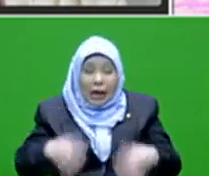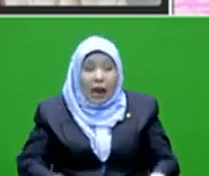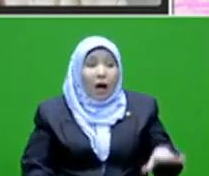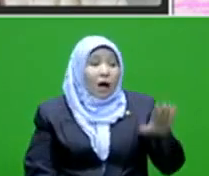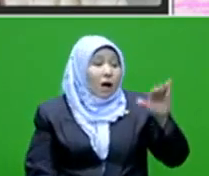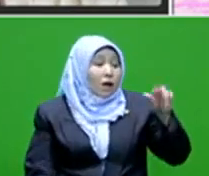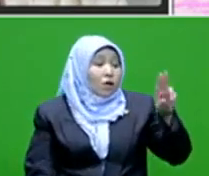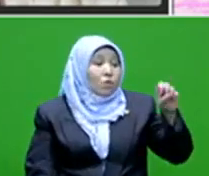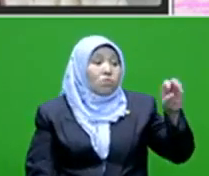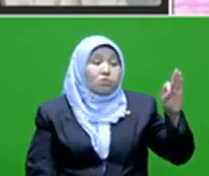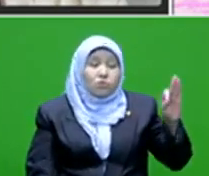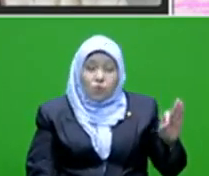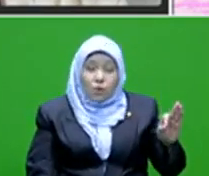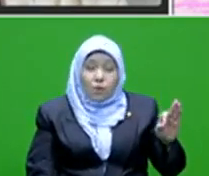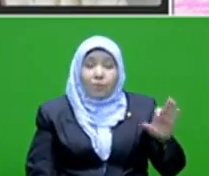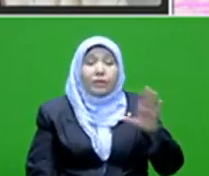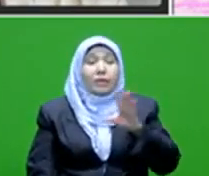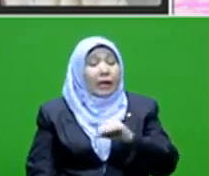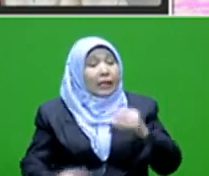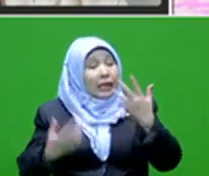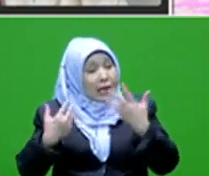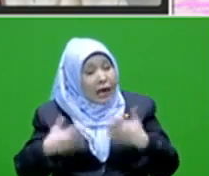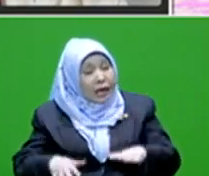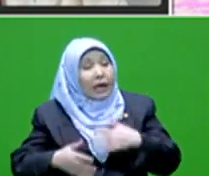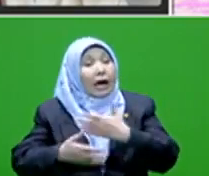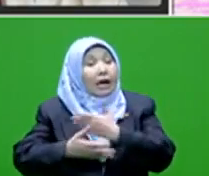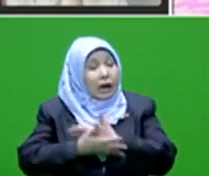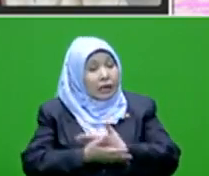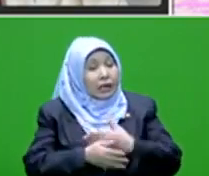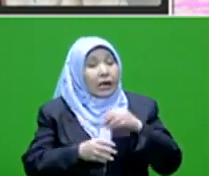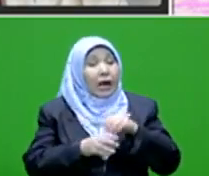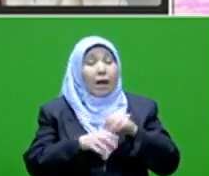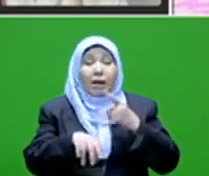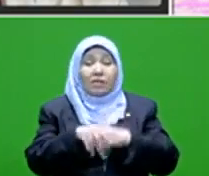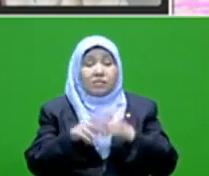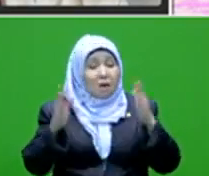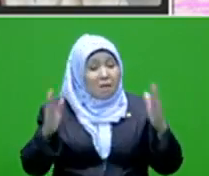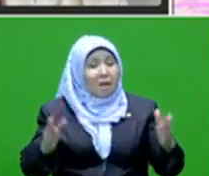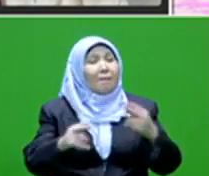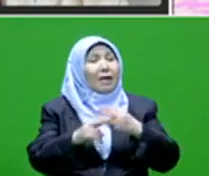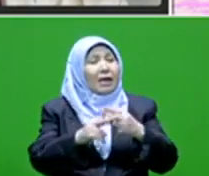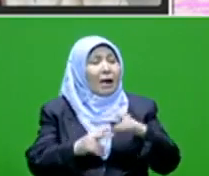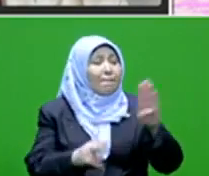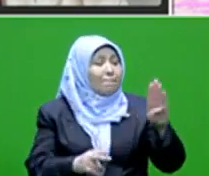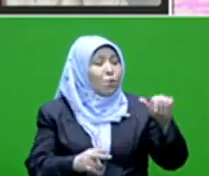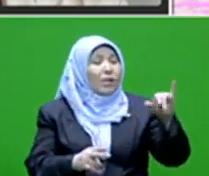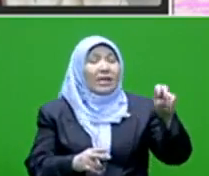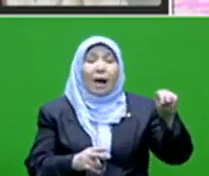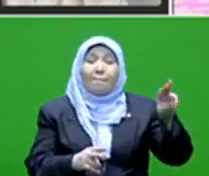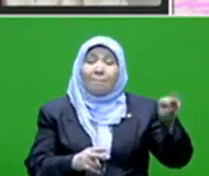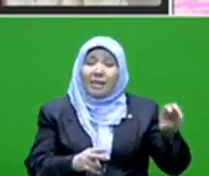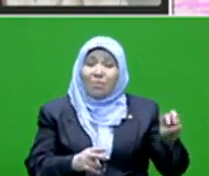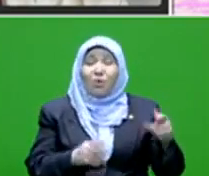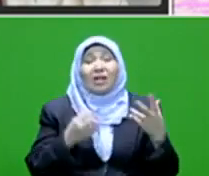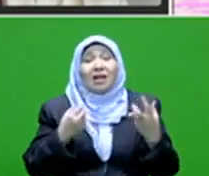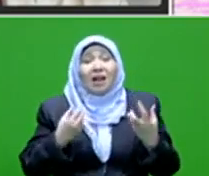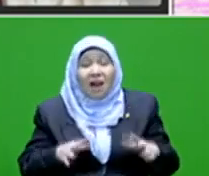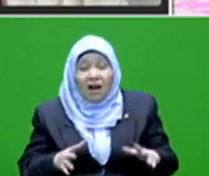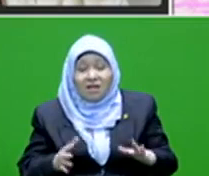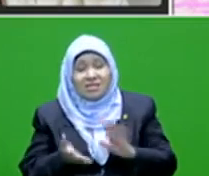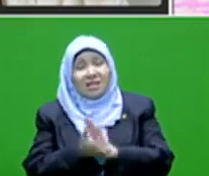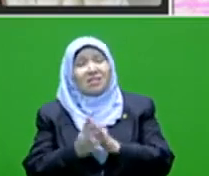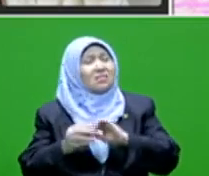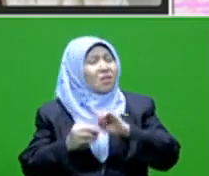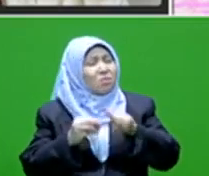dan juga wahuzni, kehilangan anaknya dalam masa jangka masa yang pendek Bunyamin ya, sebagai satu perkara yang